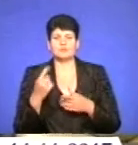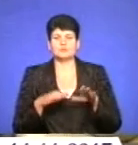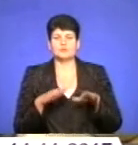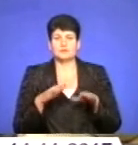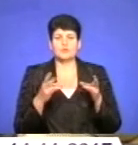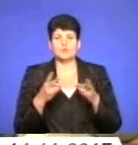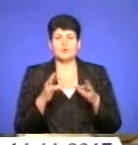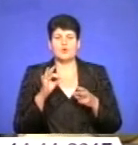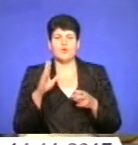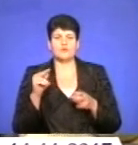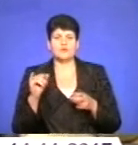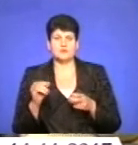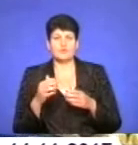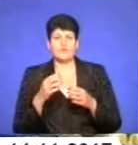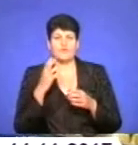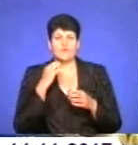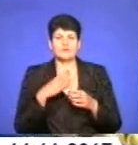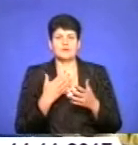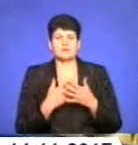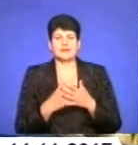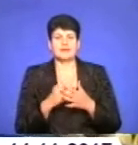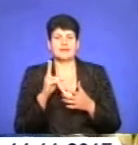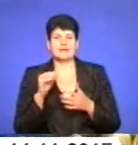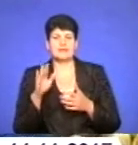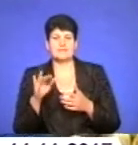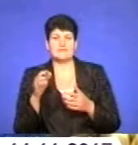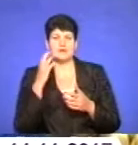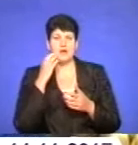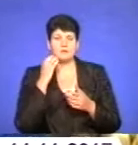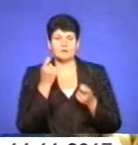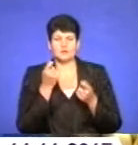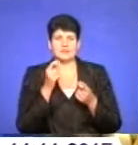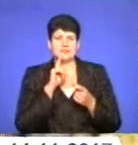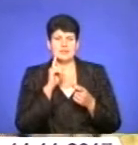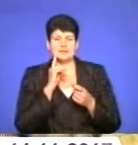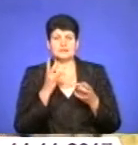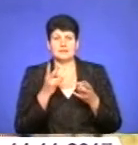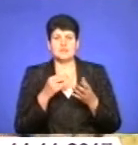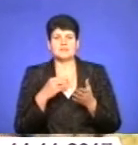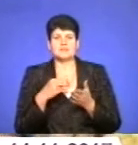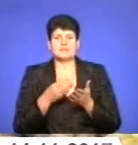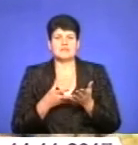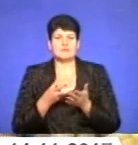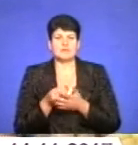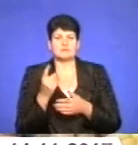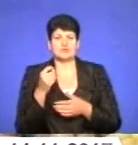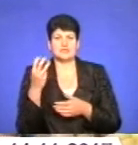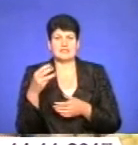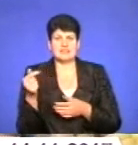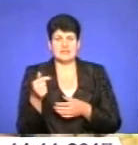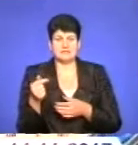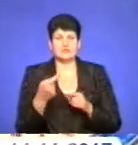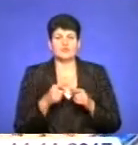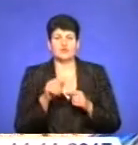необхідних овочів та фруктів, до прикладу, мандаринів, ківі, яблук, капусти і трохи зелені, доведеться заплатити приблизно 130 гривень.